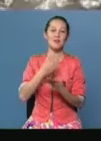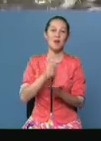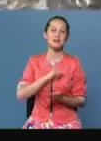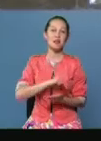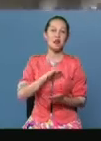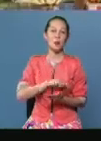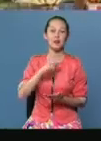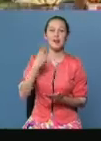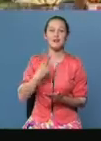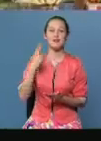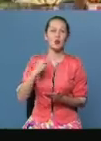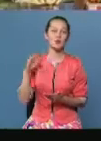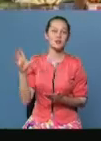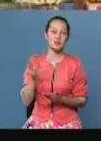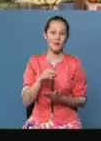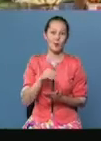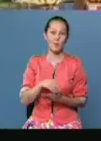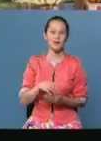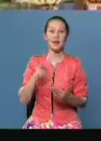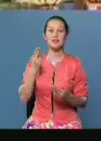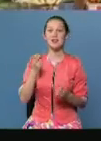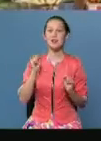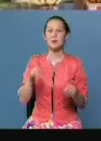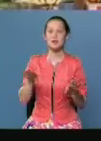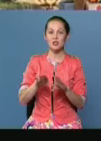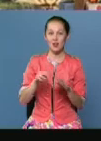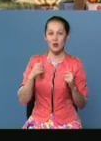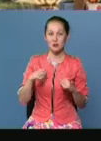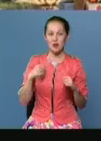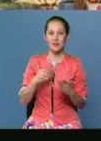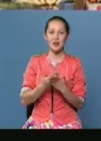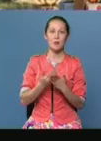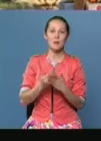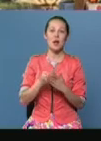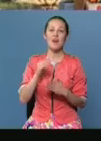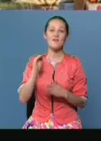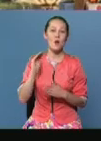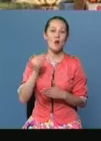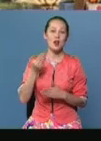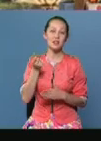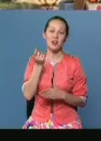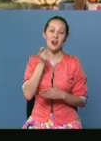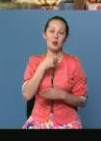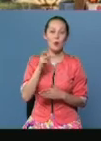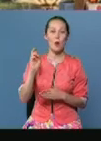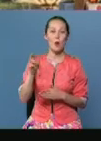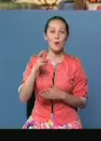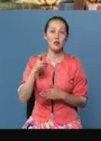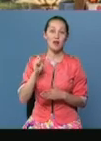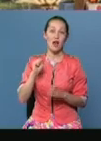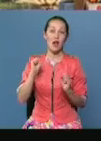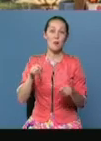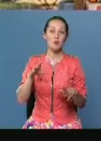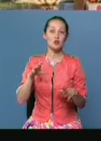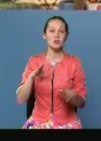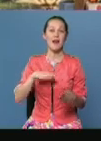цвете предметов. Цвет он может как успокаивать, например, холодный, фиолетовый, голубой или белый, а может также